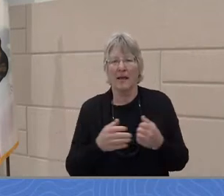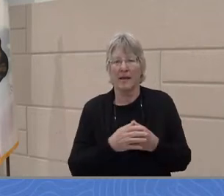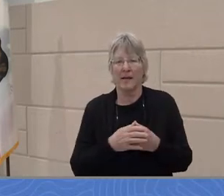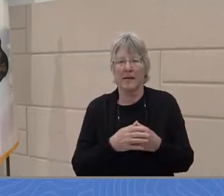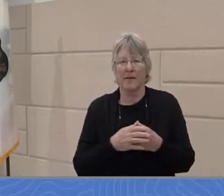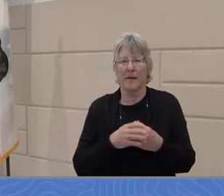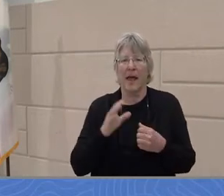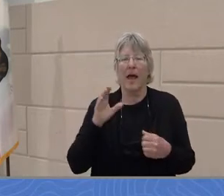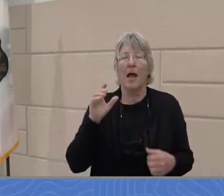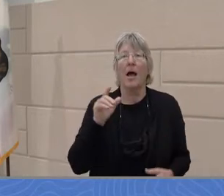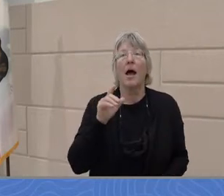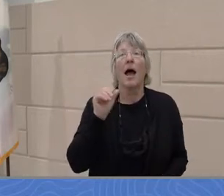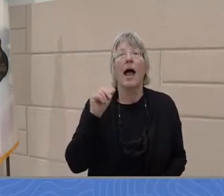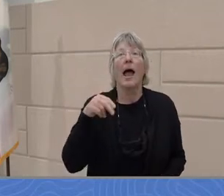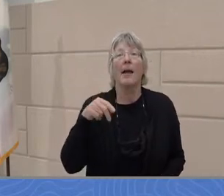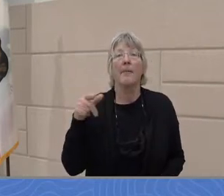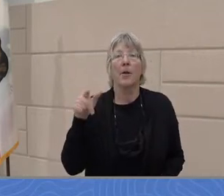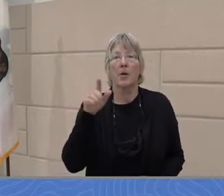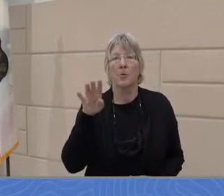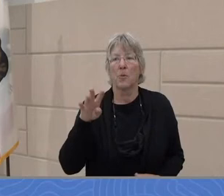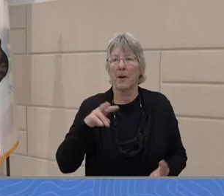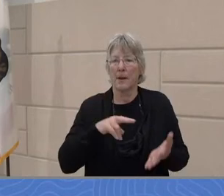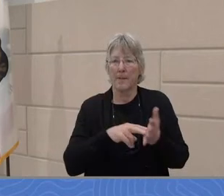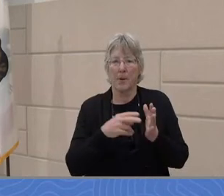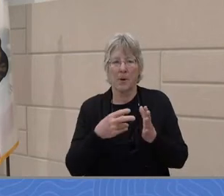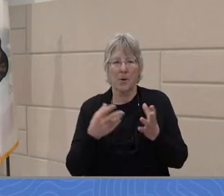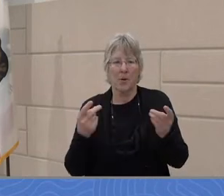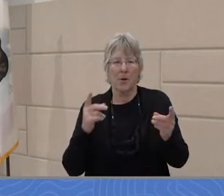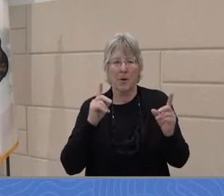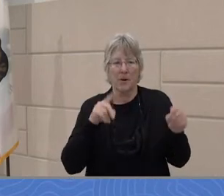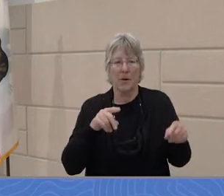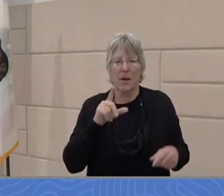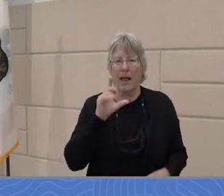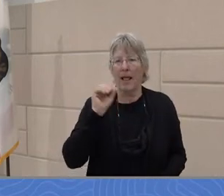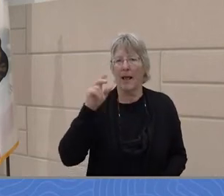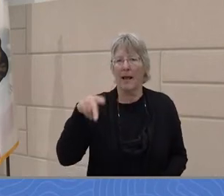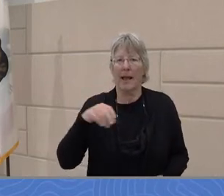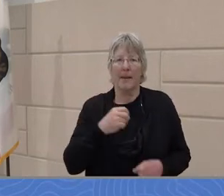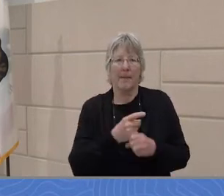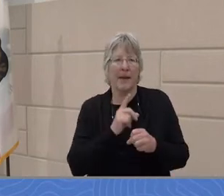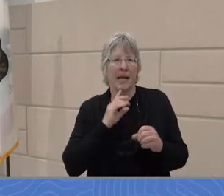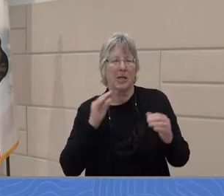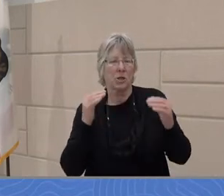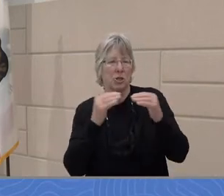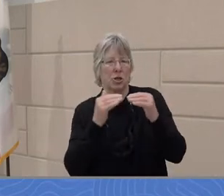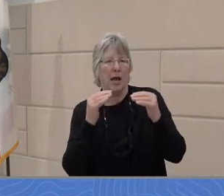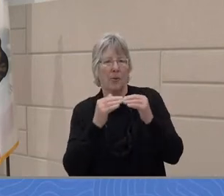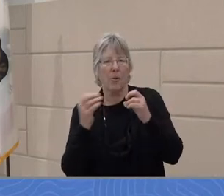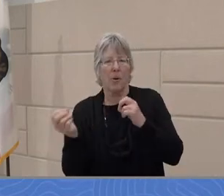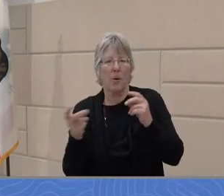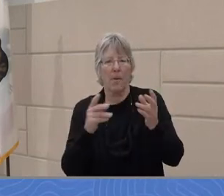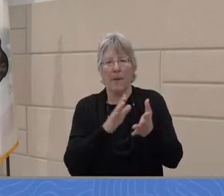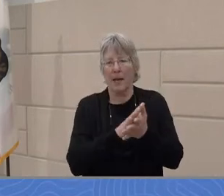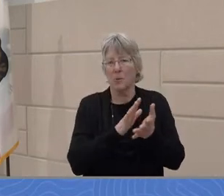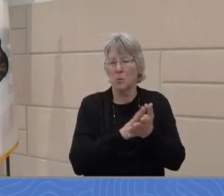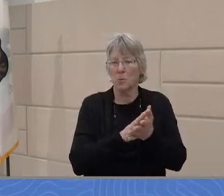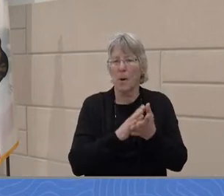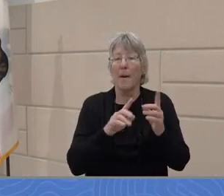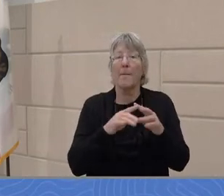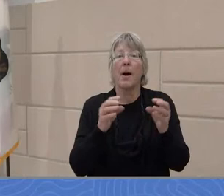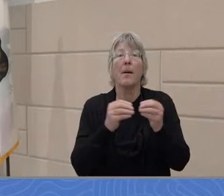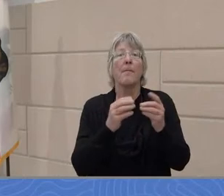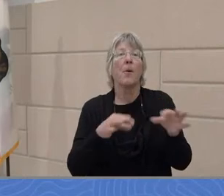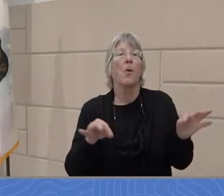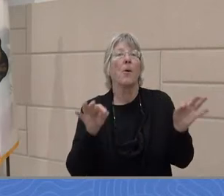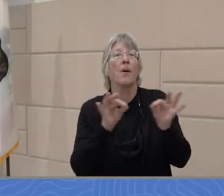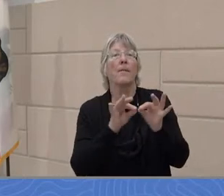ខ្ញុំបានចូលស្ដាប់ក្នុងកម្មវិធី L Cap ក្នុងការធ្វើយ៉ាងណាដើម្បីនិយាយអំពី